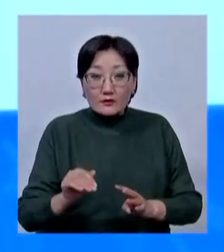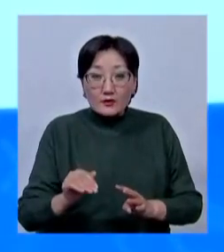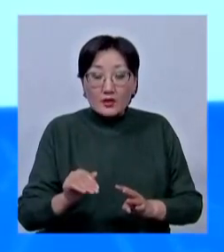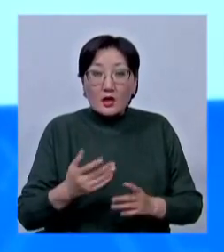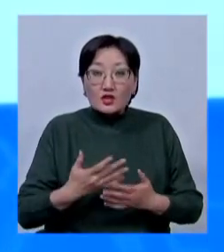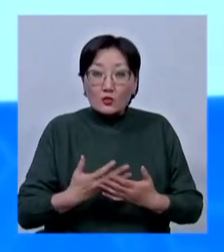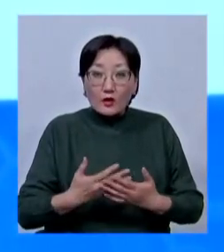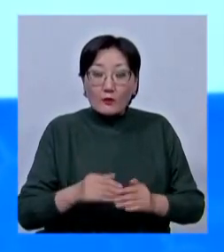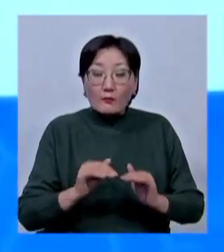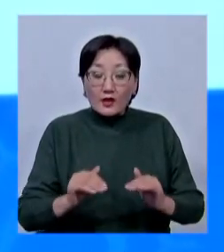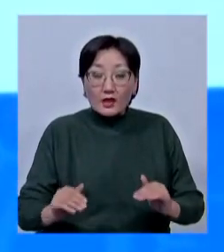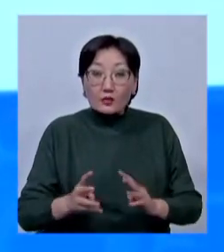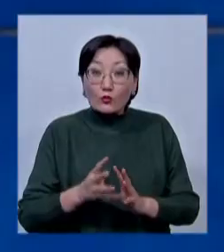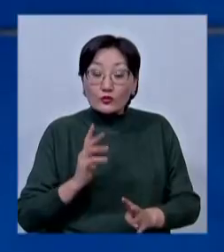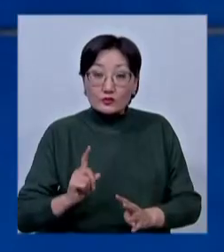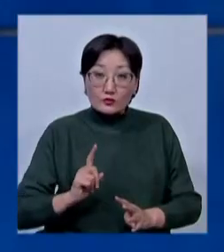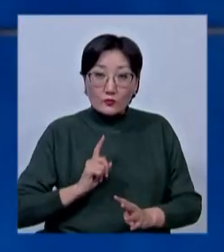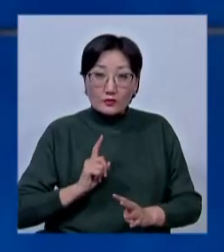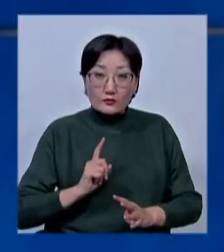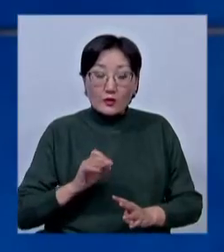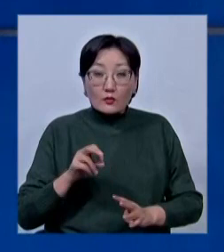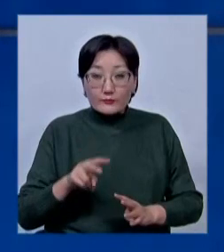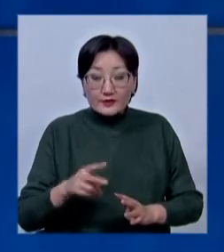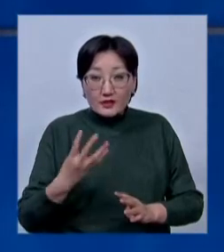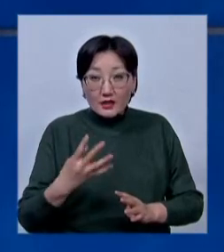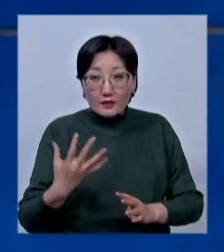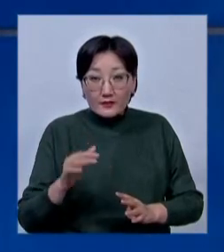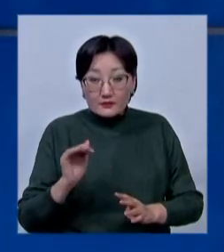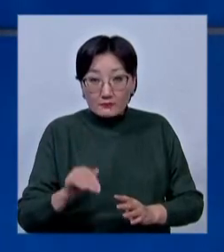21 мыңға жуық балалар кезекте тұр. Ол енді